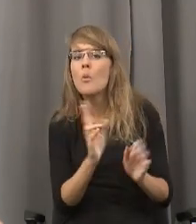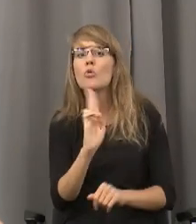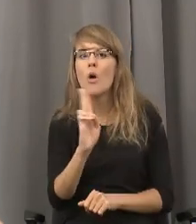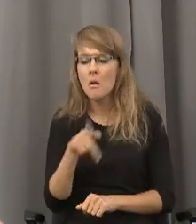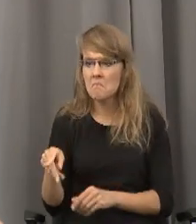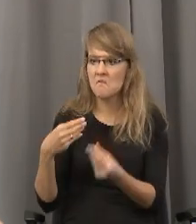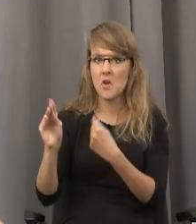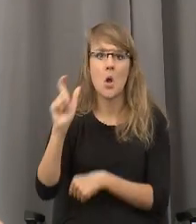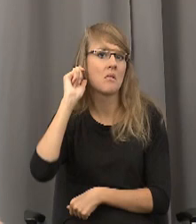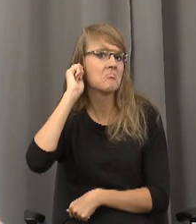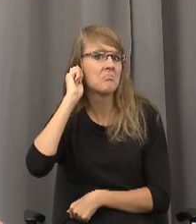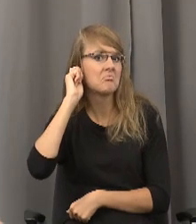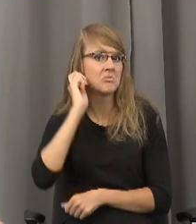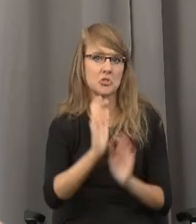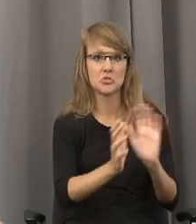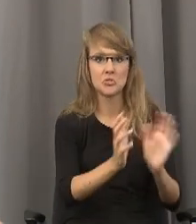panie.